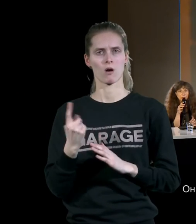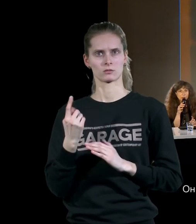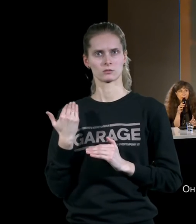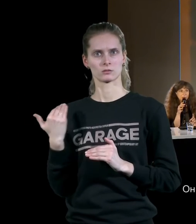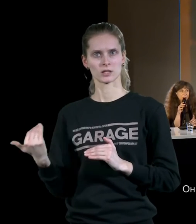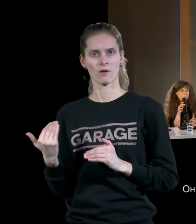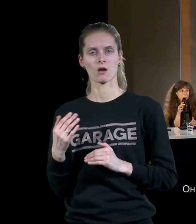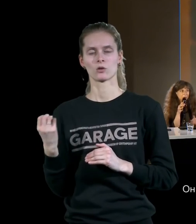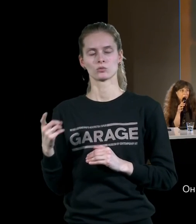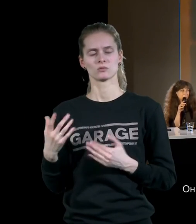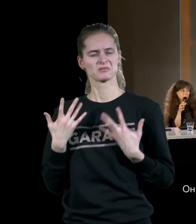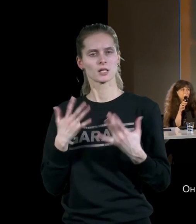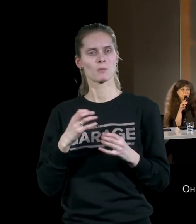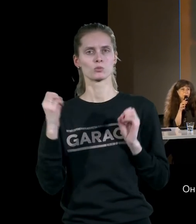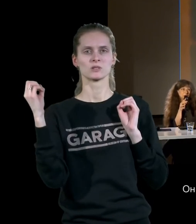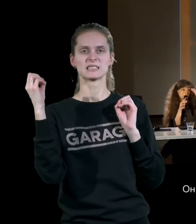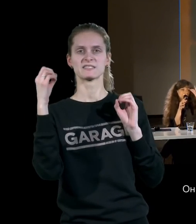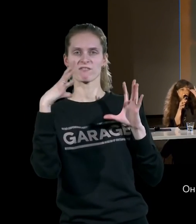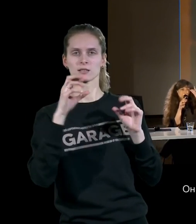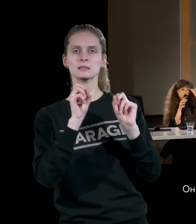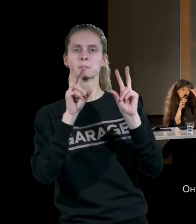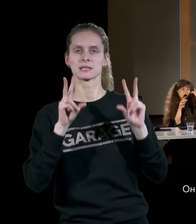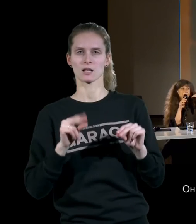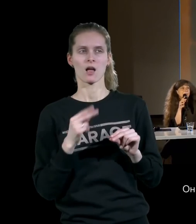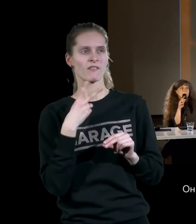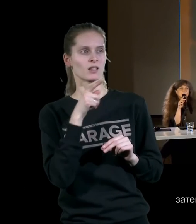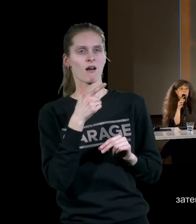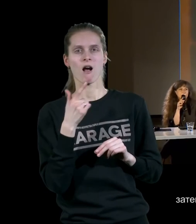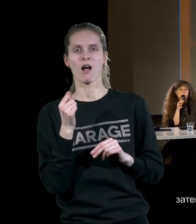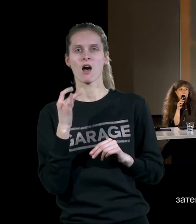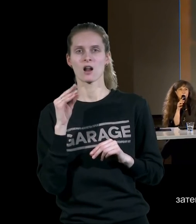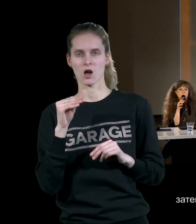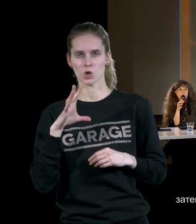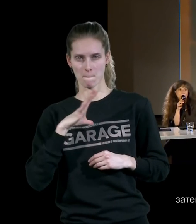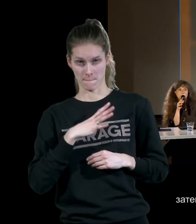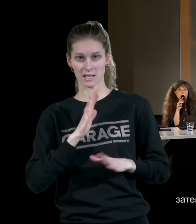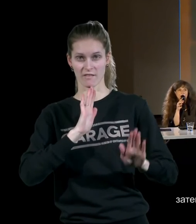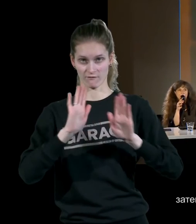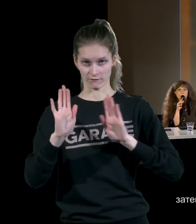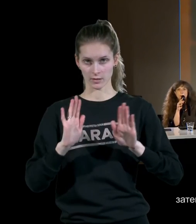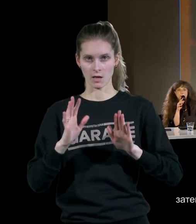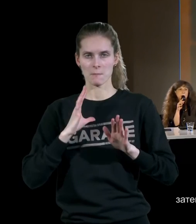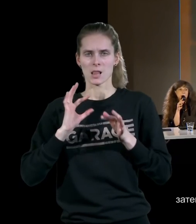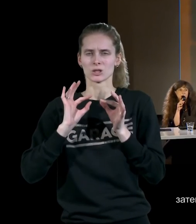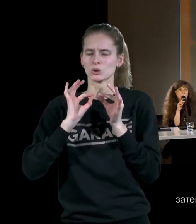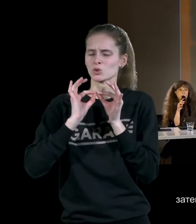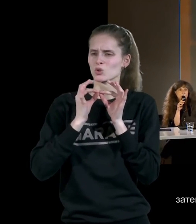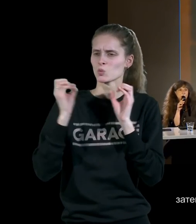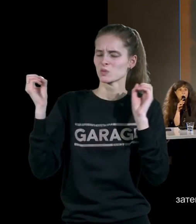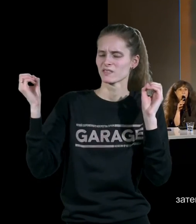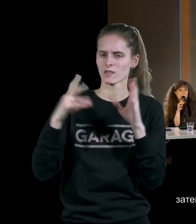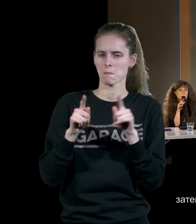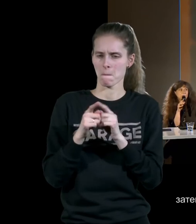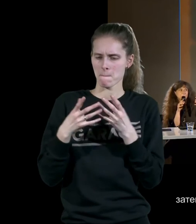что касалось освещения. Вот если те, кто видел выставку в гараже, помните, какой там был сложный, мягкий, затемненный,